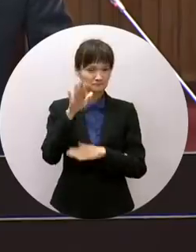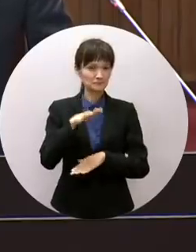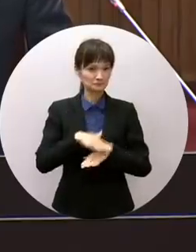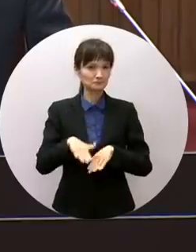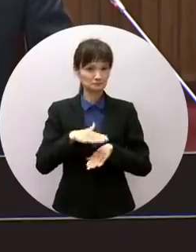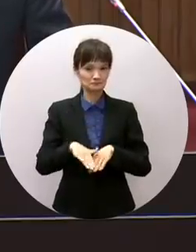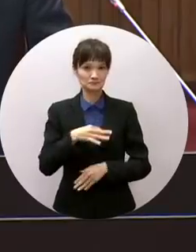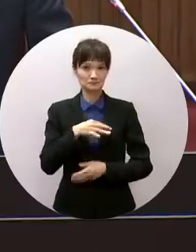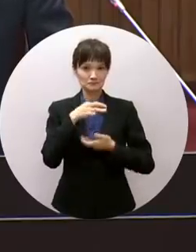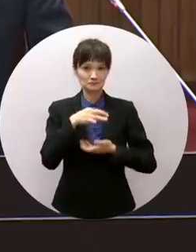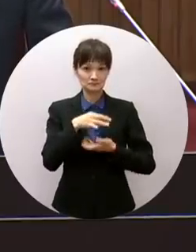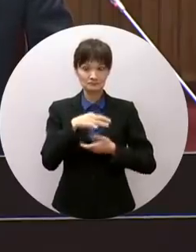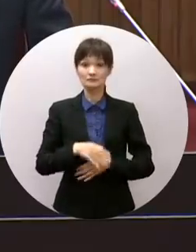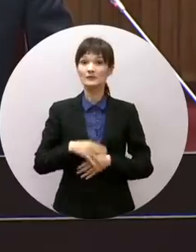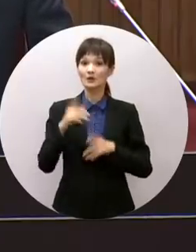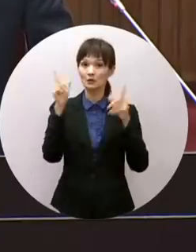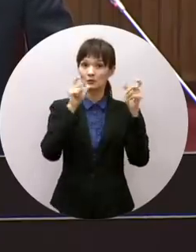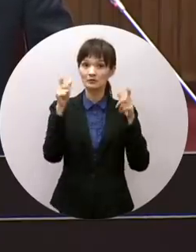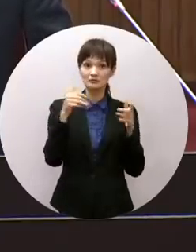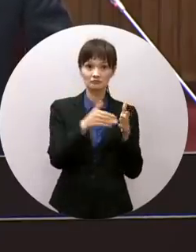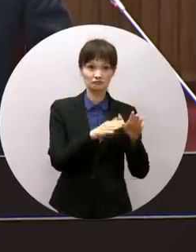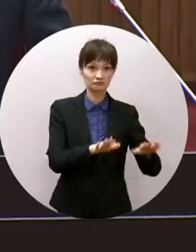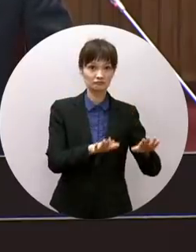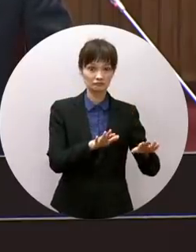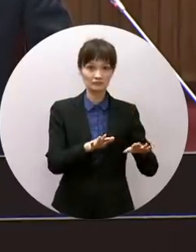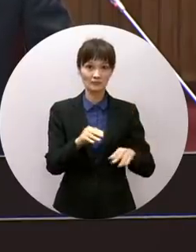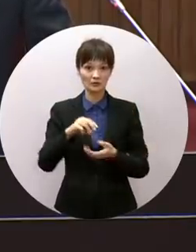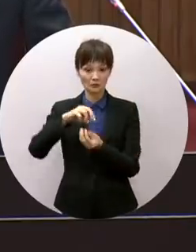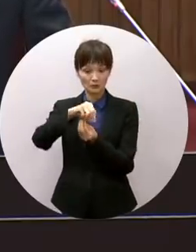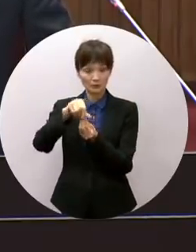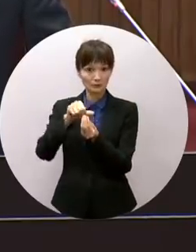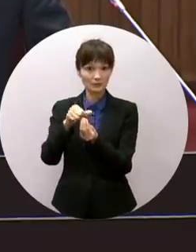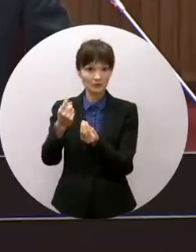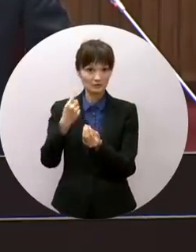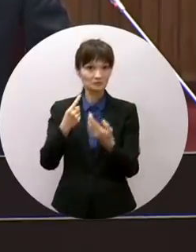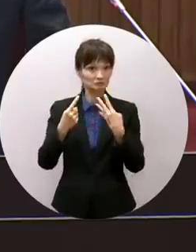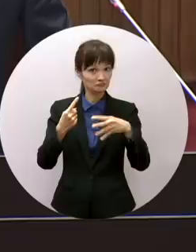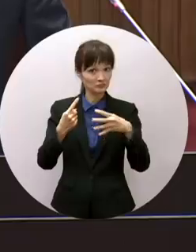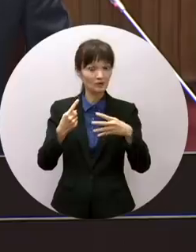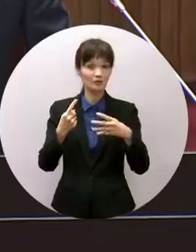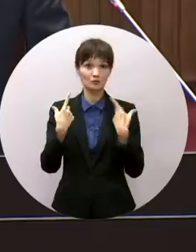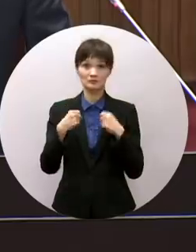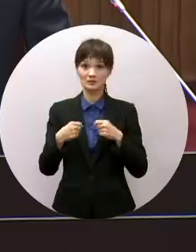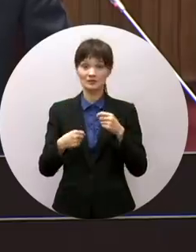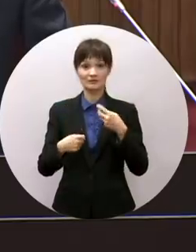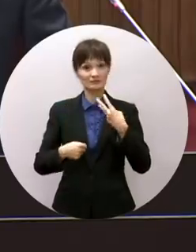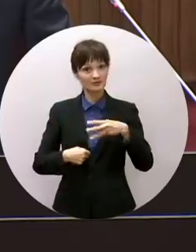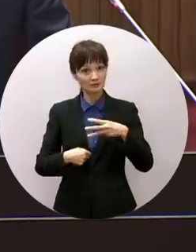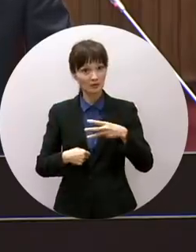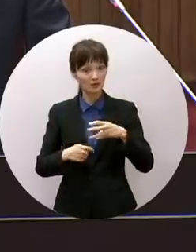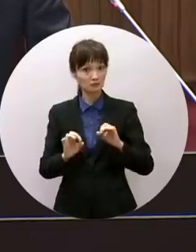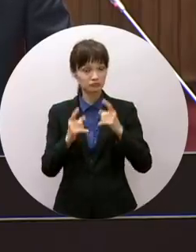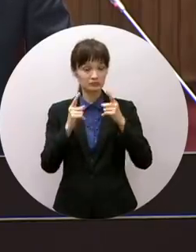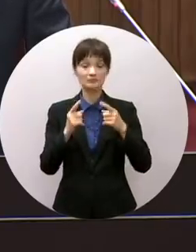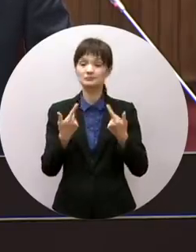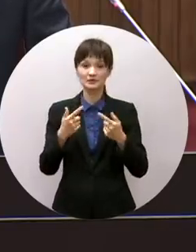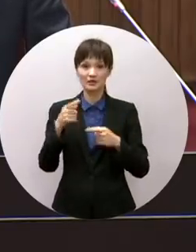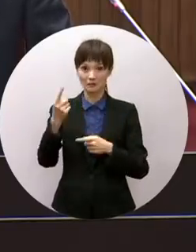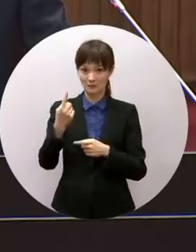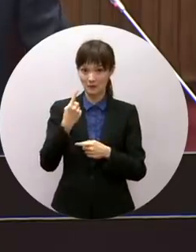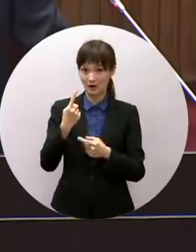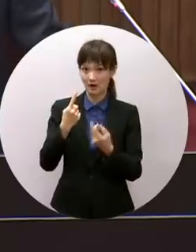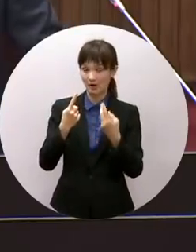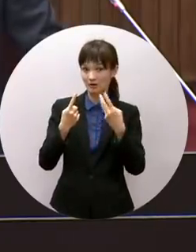到从过年到现在，水饺一颗啊。四块，3块涨到4块，还是4块啊？4块涨到